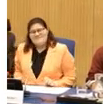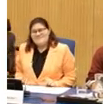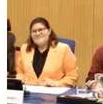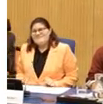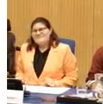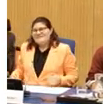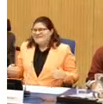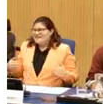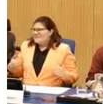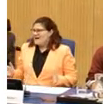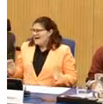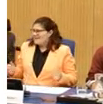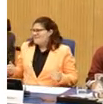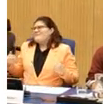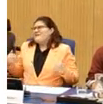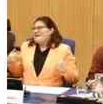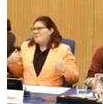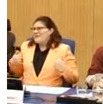einen